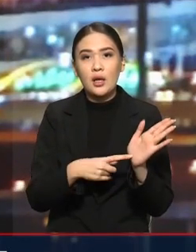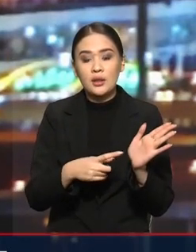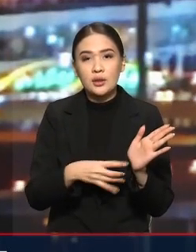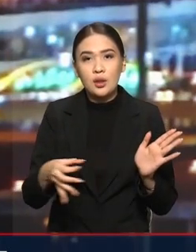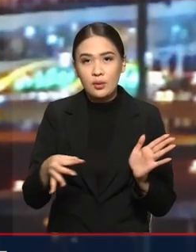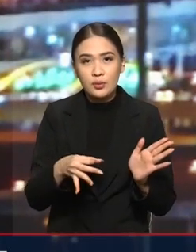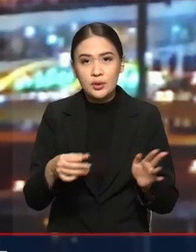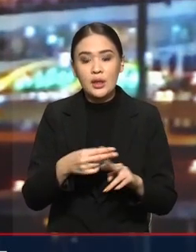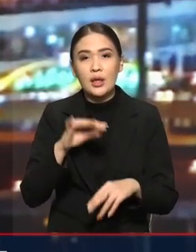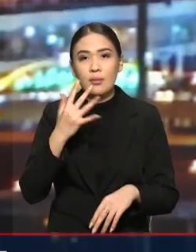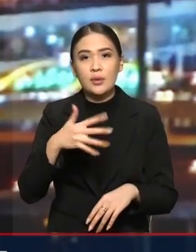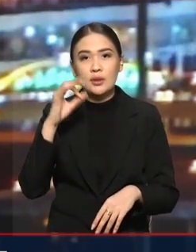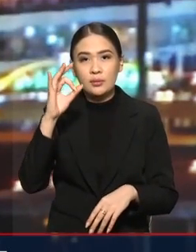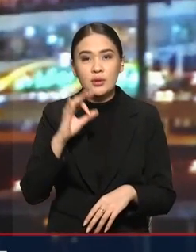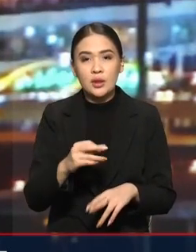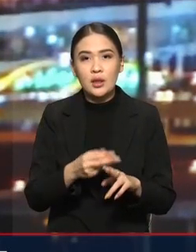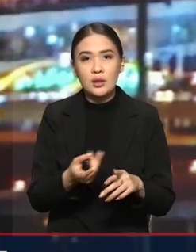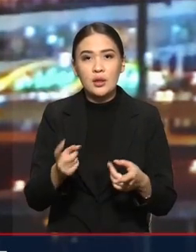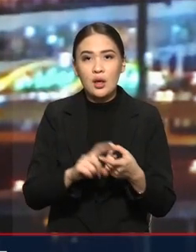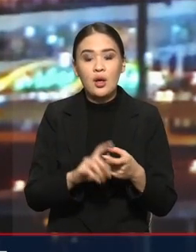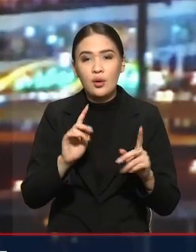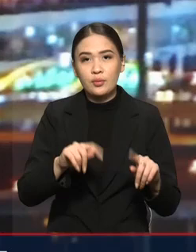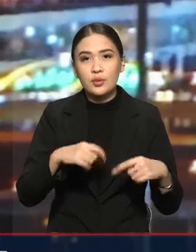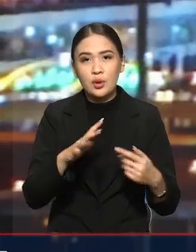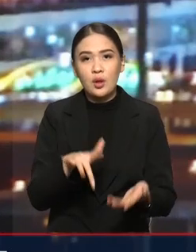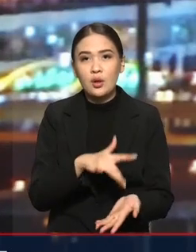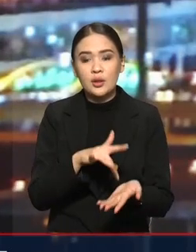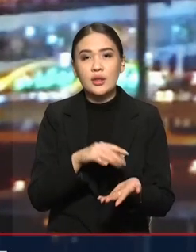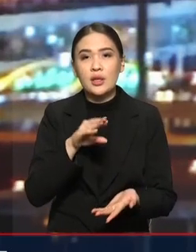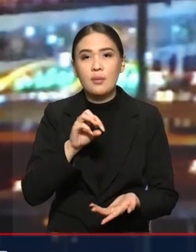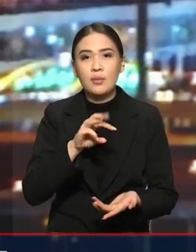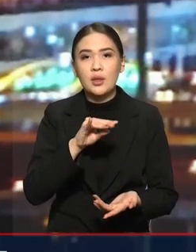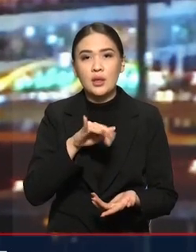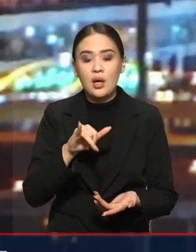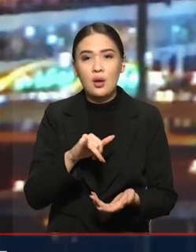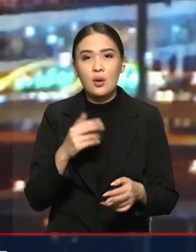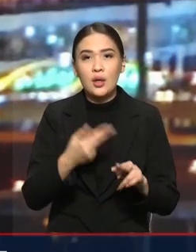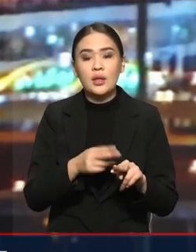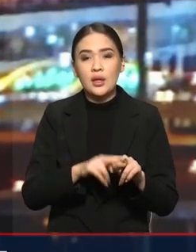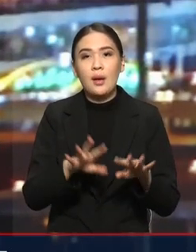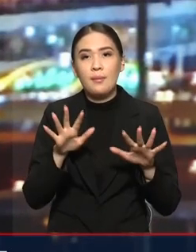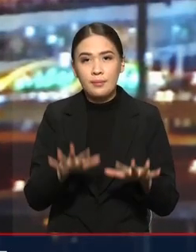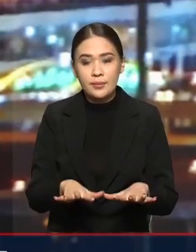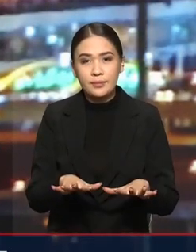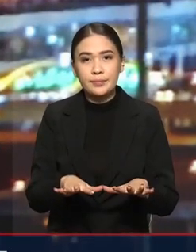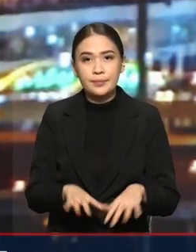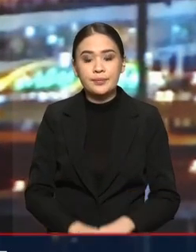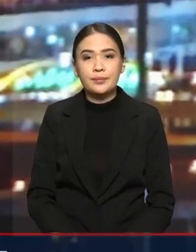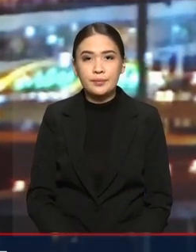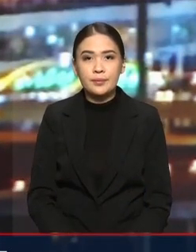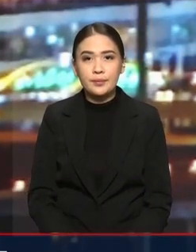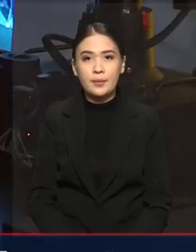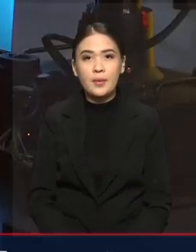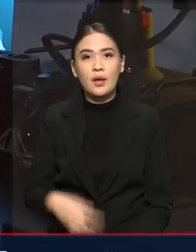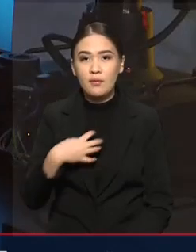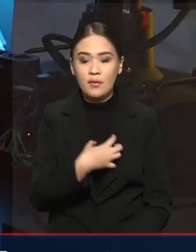и 50% этих средств пойдёт непосредственно в город мерта здесь в данном случае